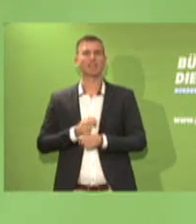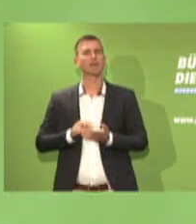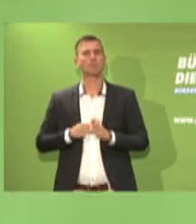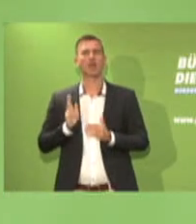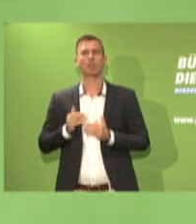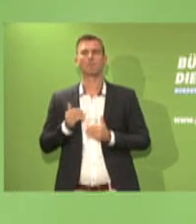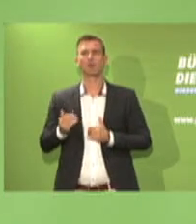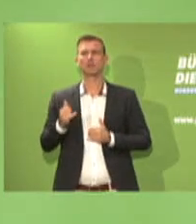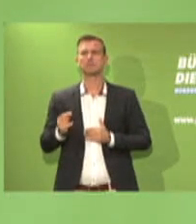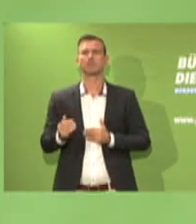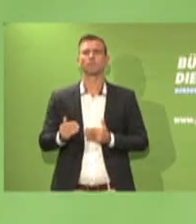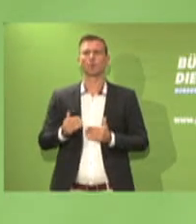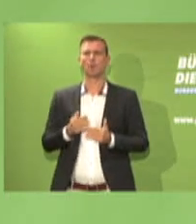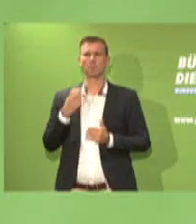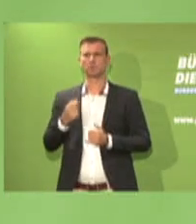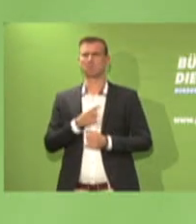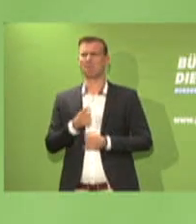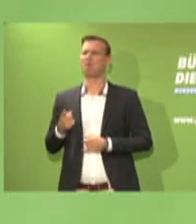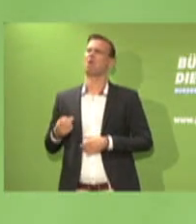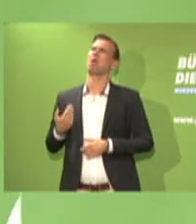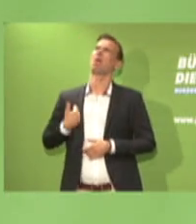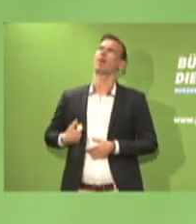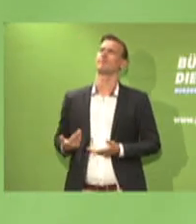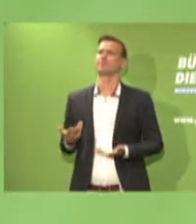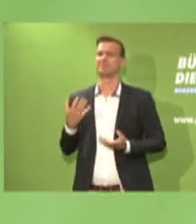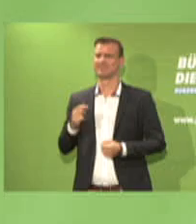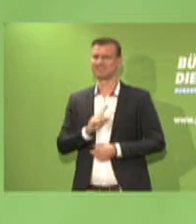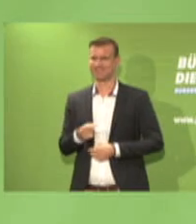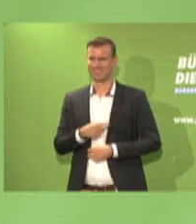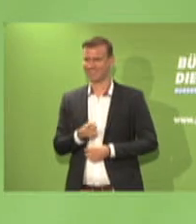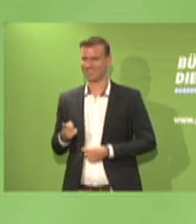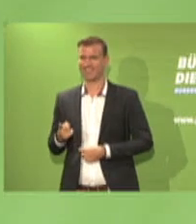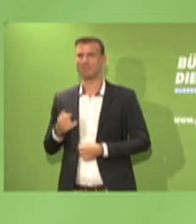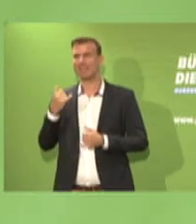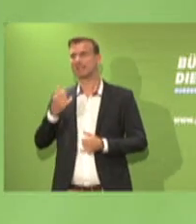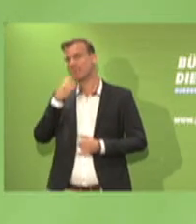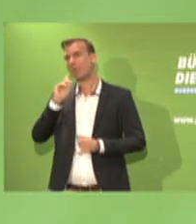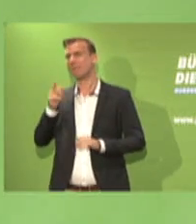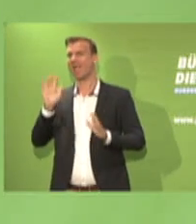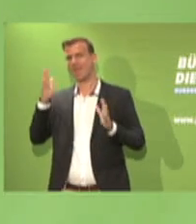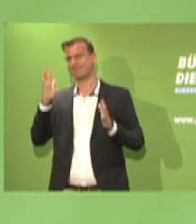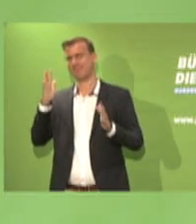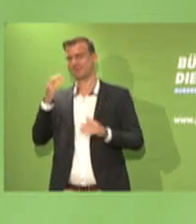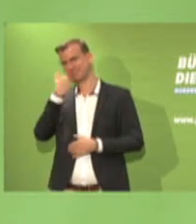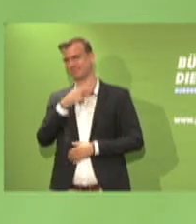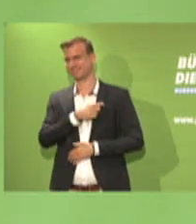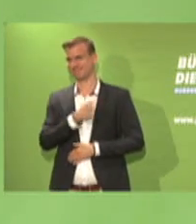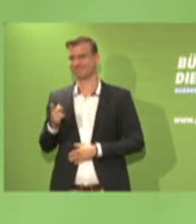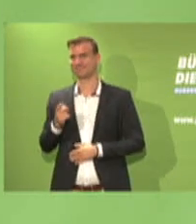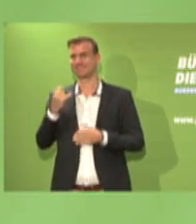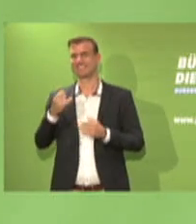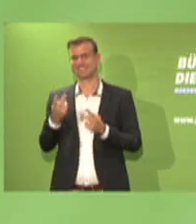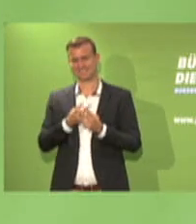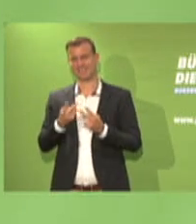ja wahrscheinlich niemandem Unrecht ist. Aber jetzt brauchen wir noch mal Applauskräfte. Denn wir haben jetzt